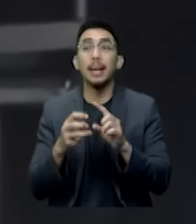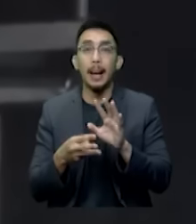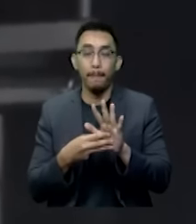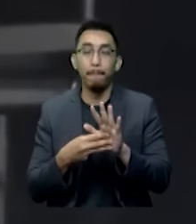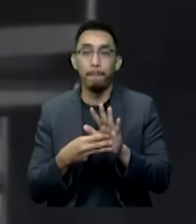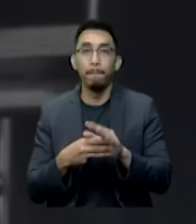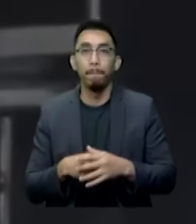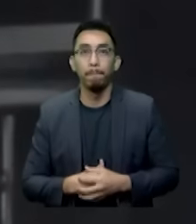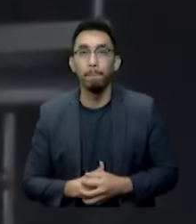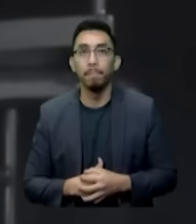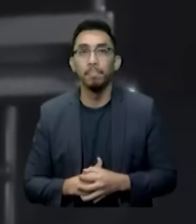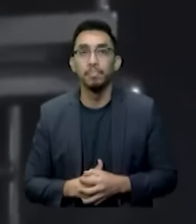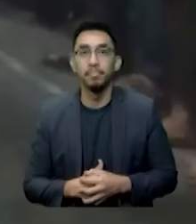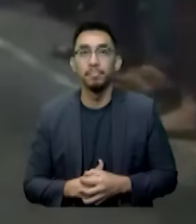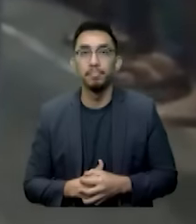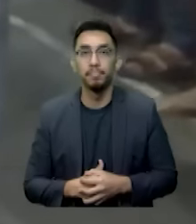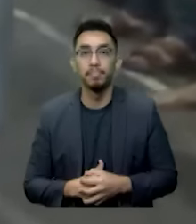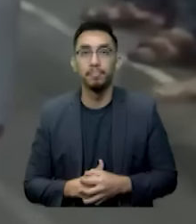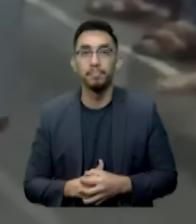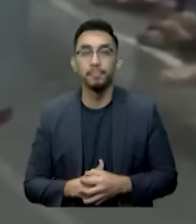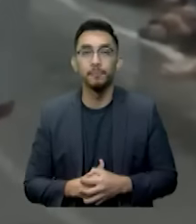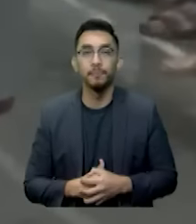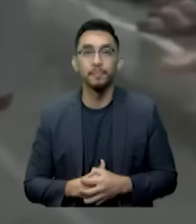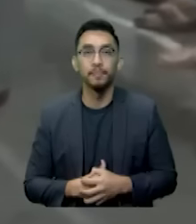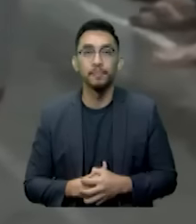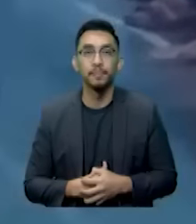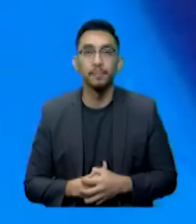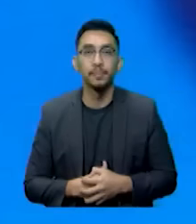Dari Jakarta, Miftahul Ghani, iNews, melaporkan.